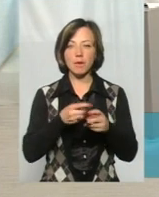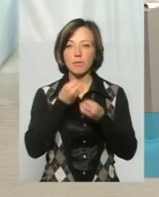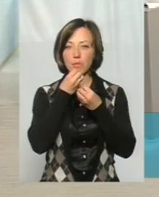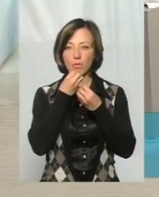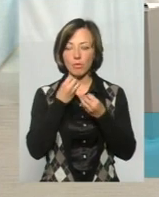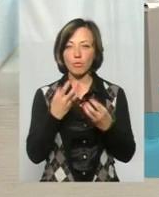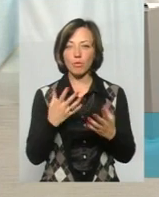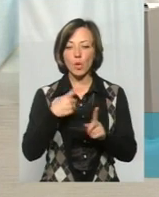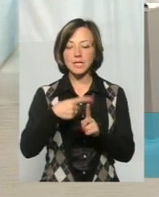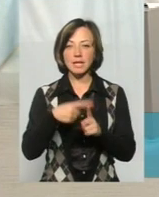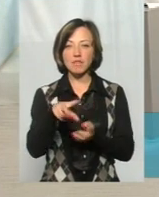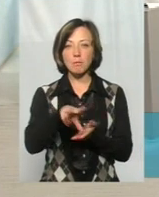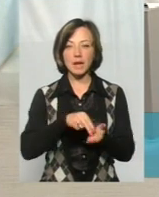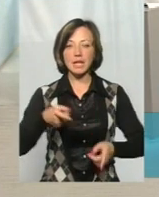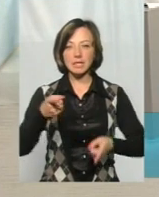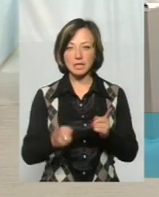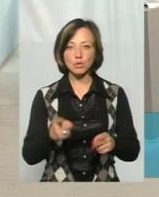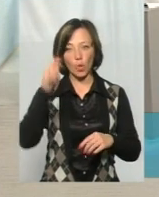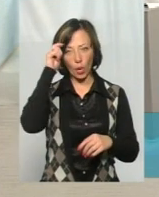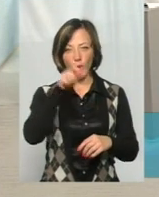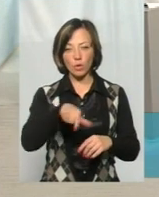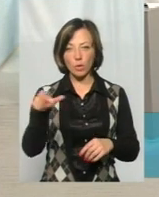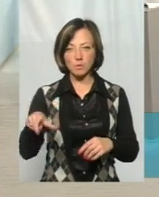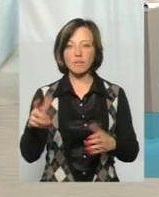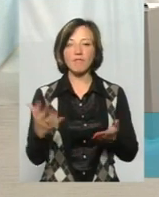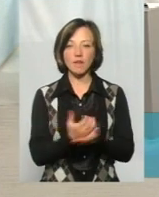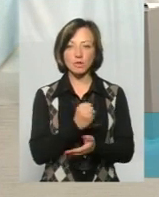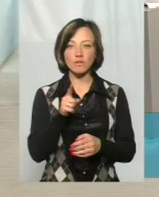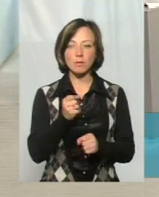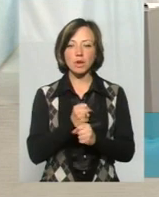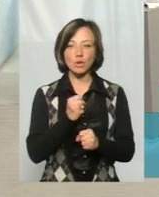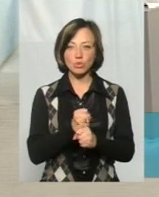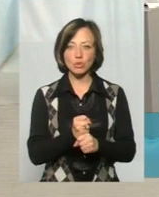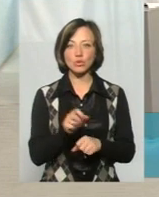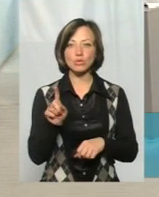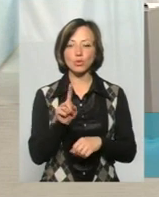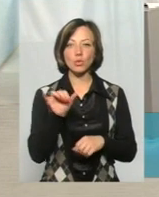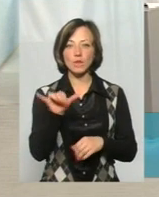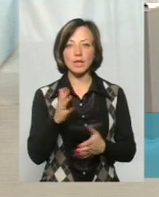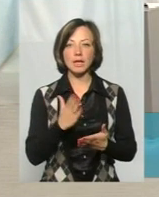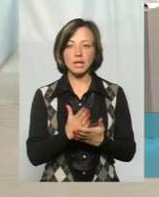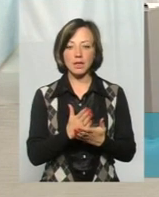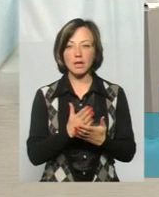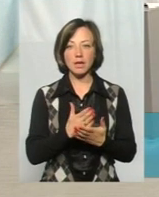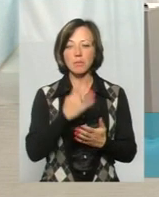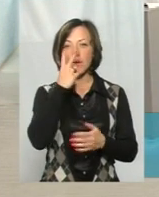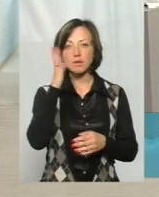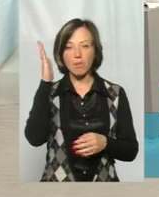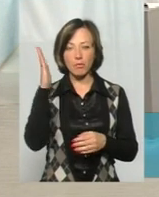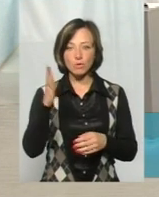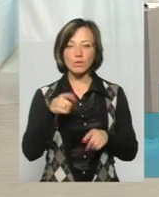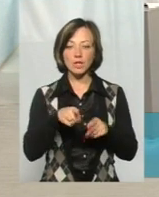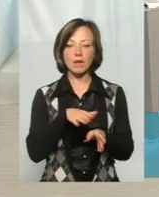позитивний приклад того, що дійсно в хлопців вийшло, те, що вони працюють, те, що в них є бачення майбутнього,